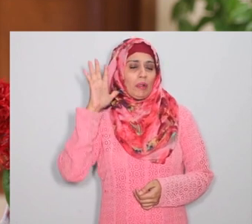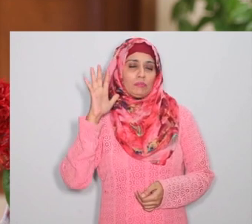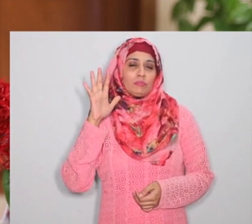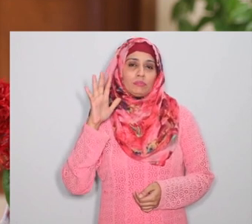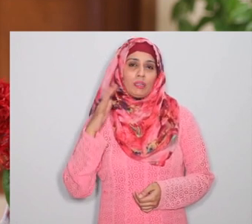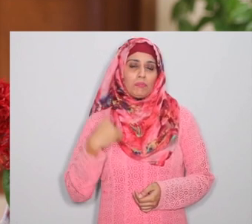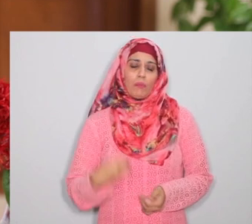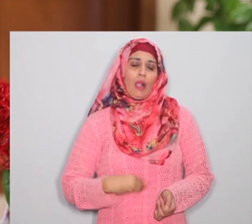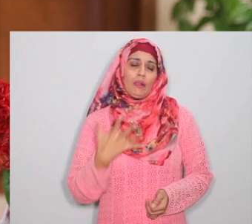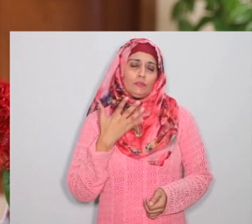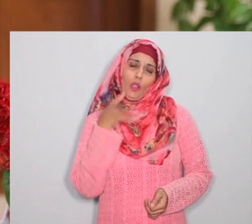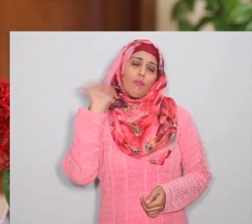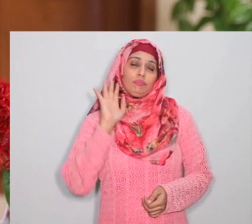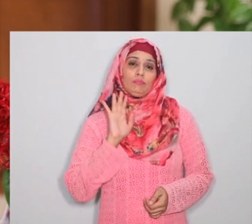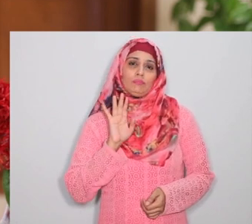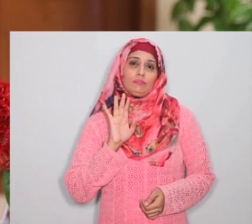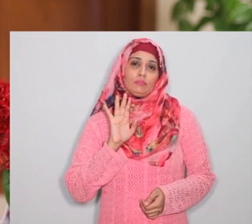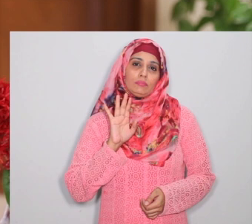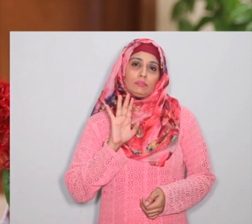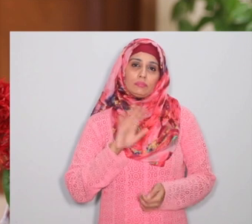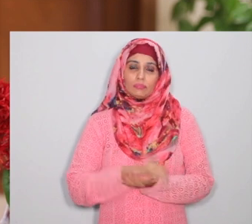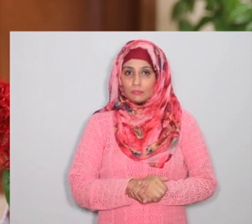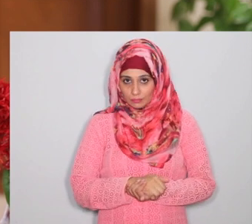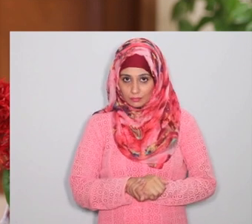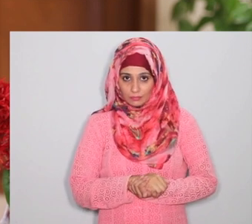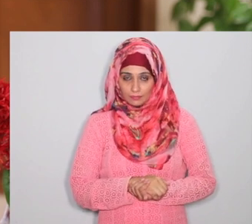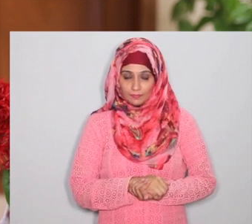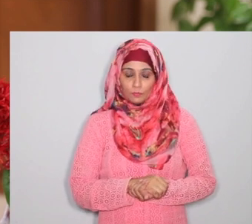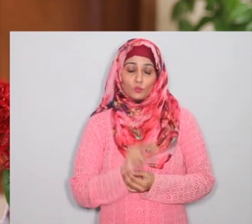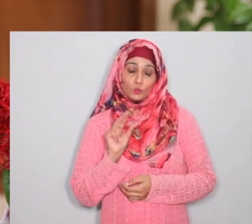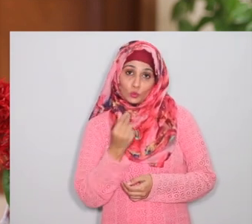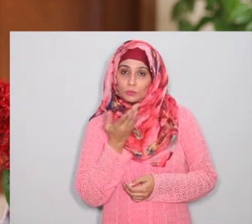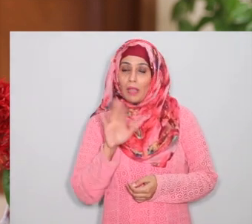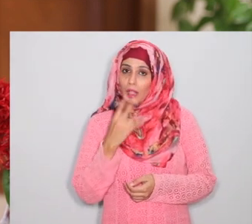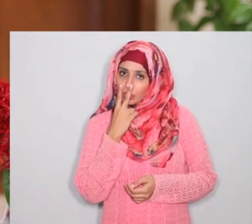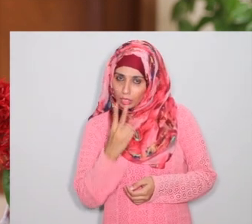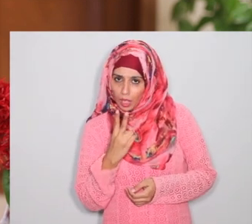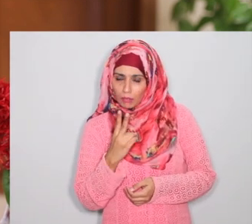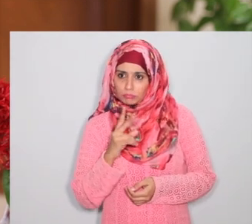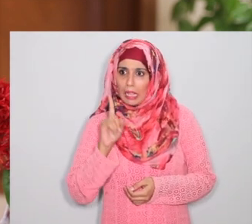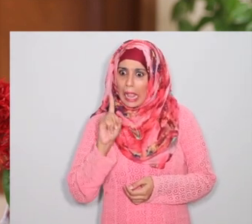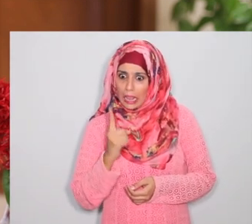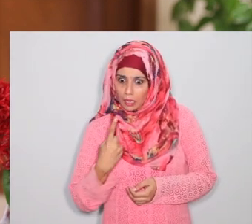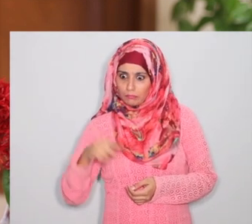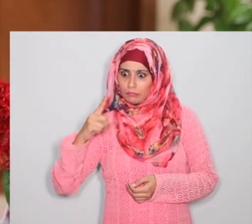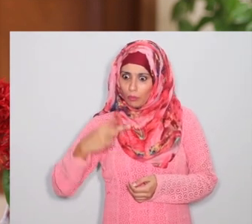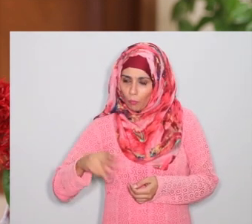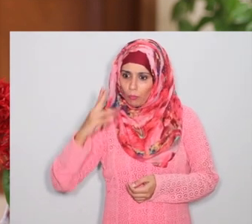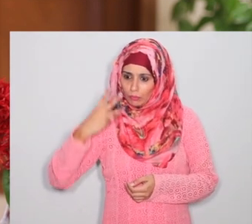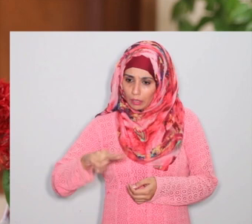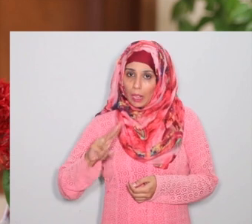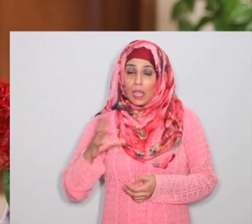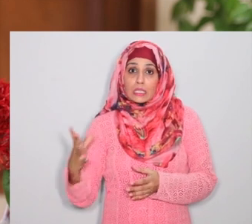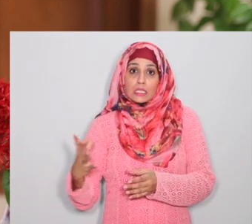मुझे भूख नहीं है और फिर देखा तो एक ही बार एक शाम की